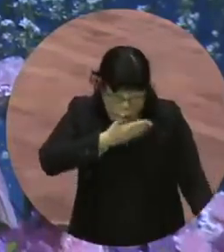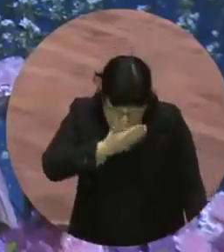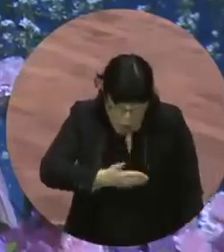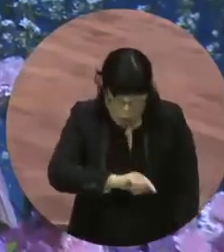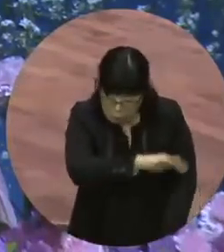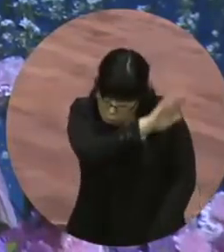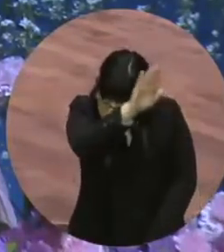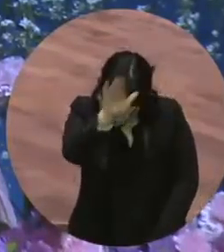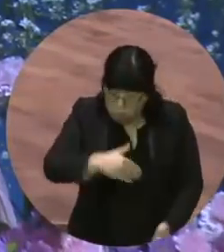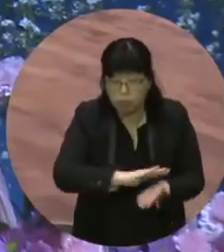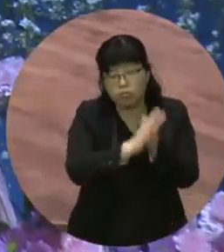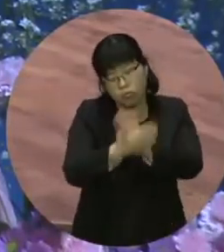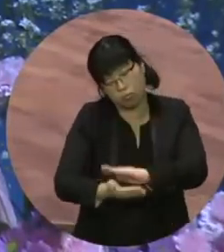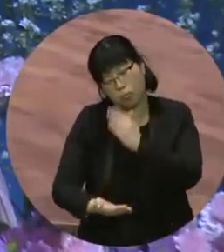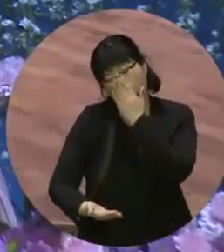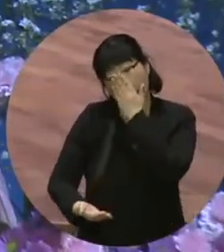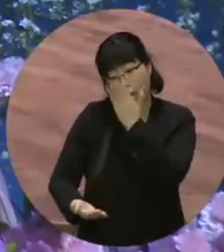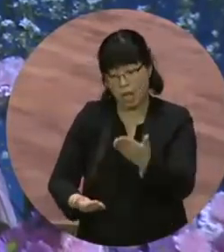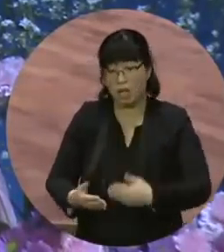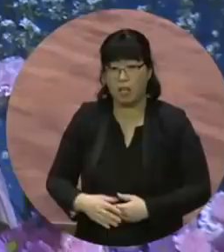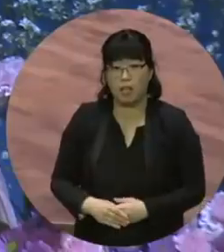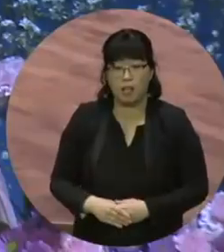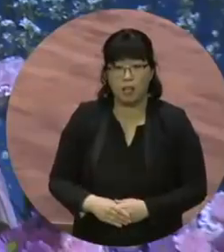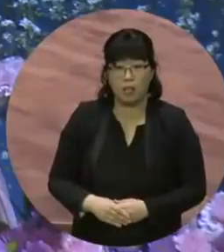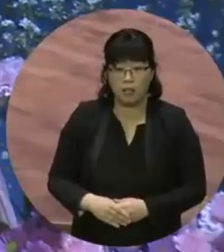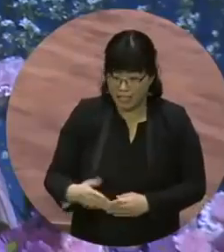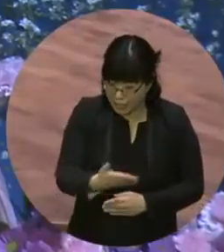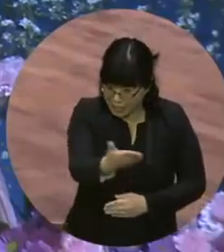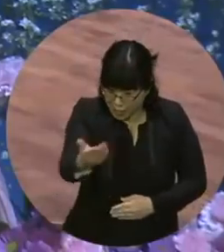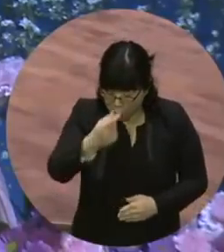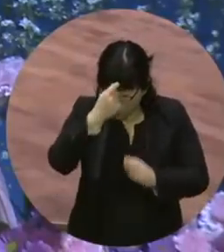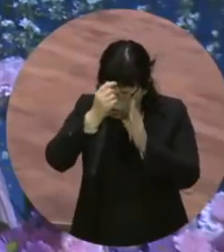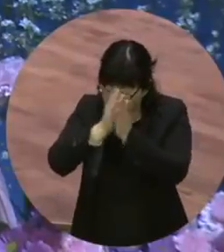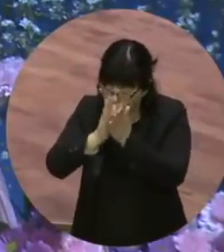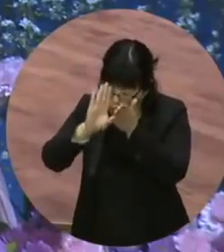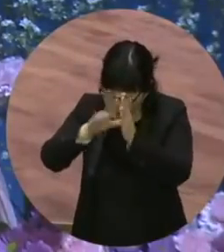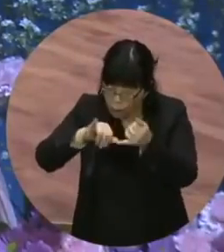늘 기도하세요. 엘사다의 하나님이 도와주시면